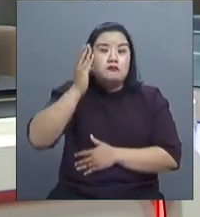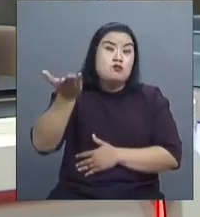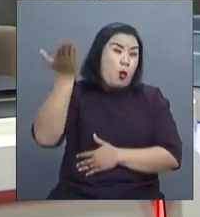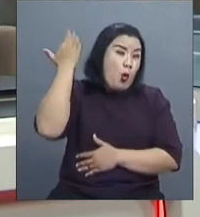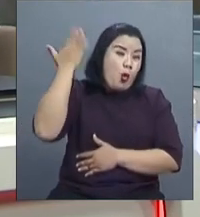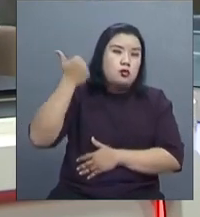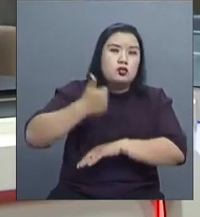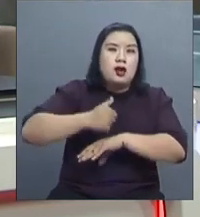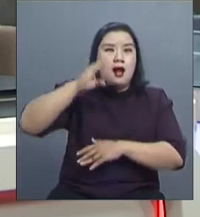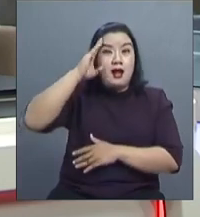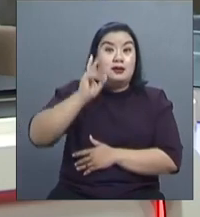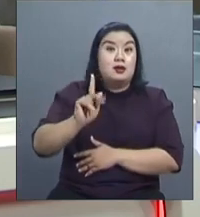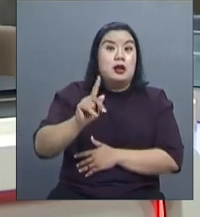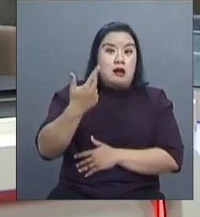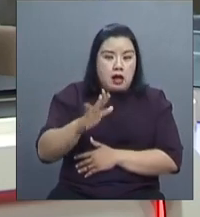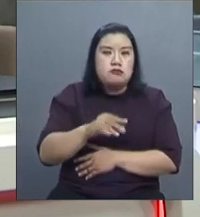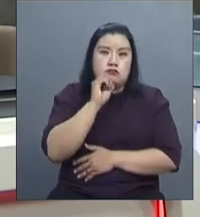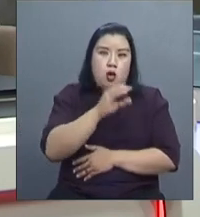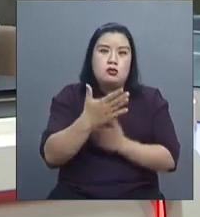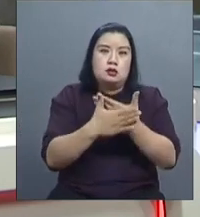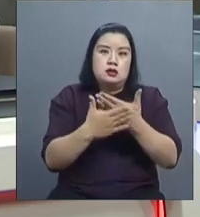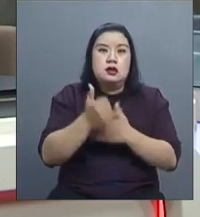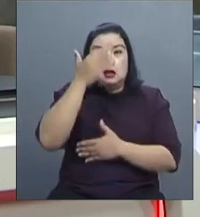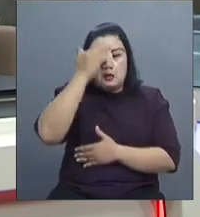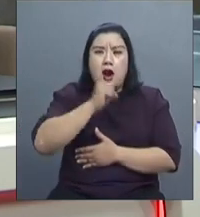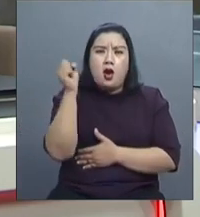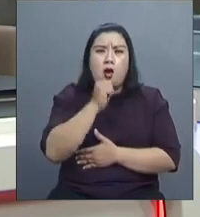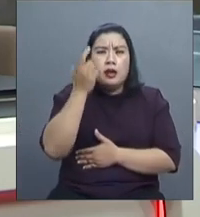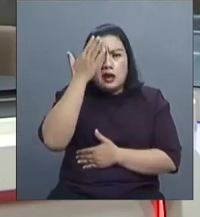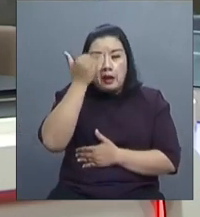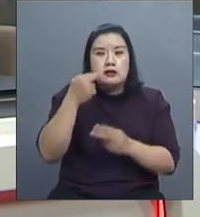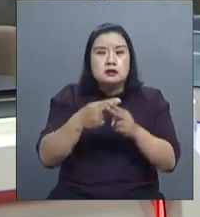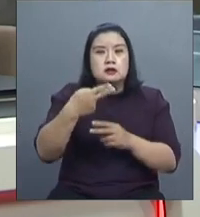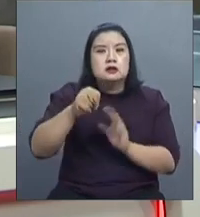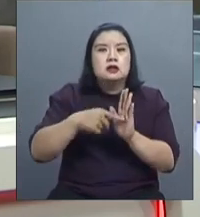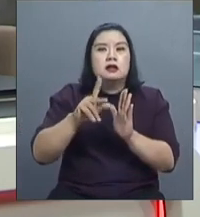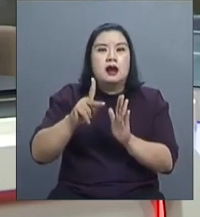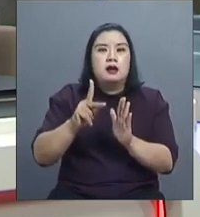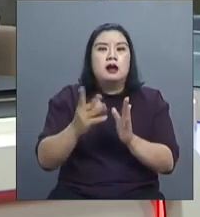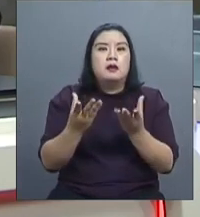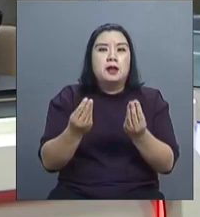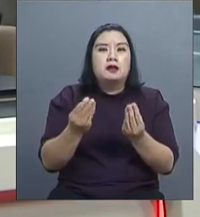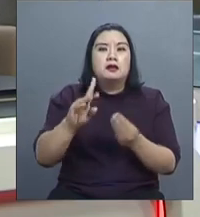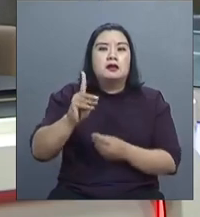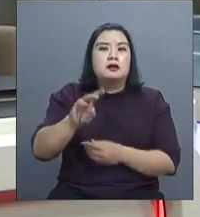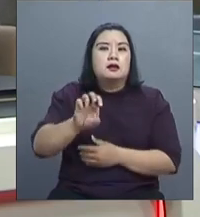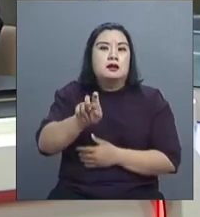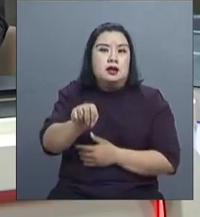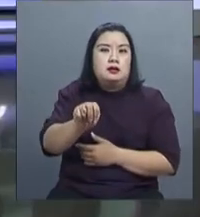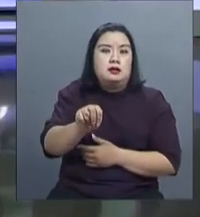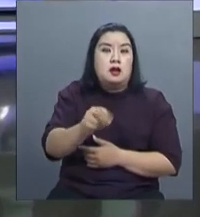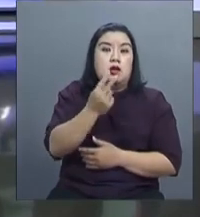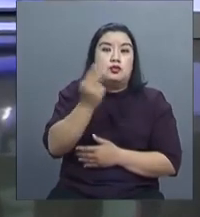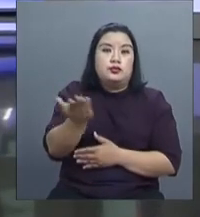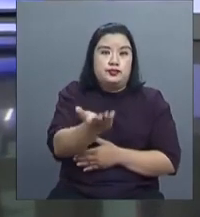ดยืนไปถึงพรรคการเมืองก็คือให้ไปฟังเพลงหนักแผ่นดินนะคะวันนี้เราจะไปติดตามจากคุณปัญญาทิวสังวานรายงานสดมาจากกองบัญชาการ